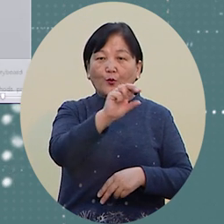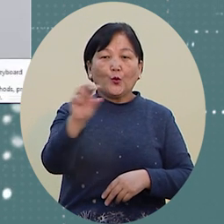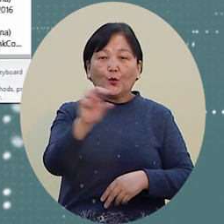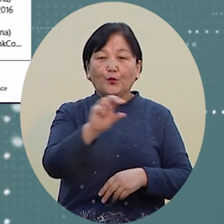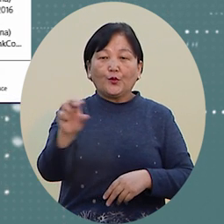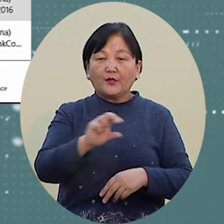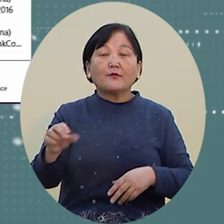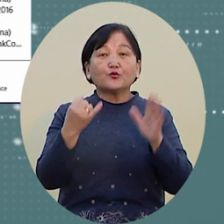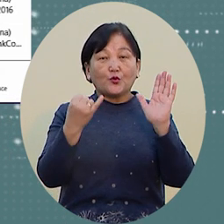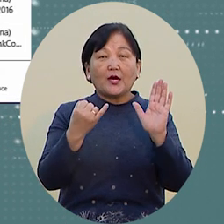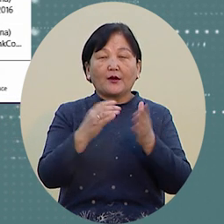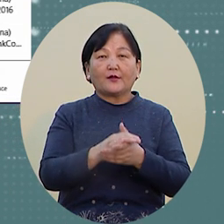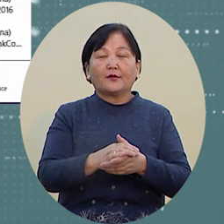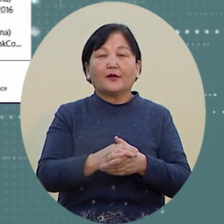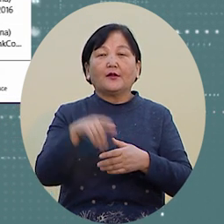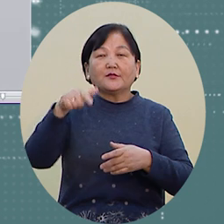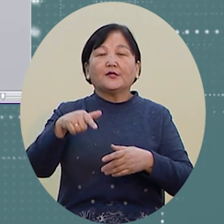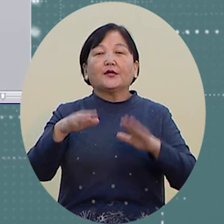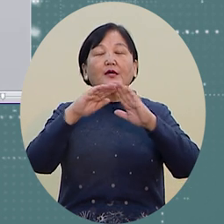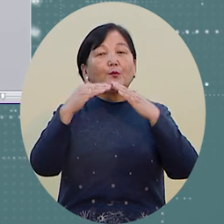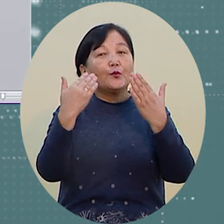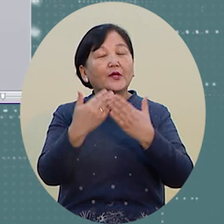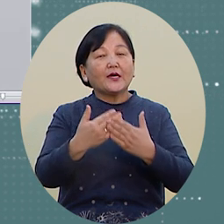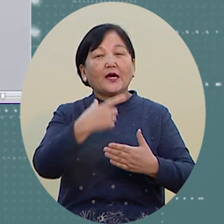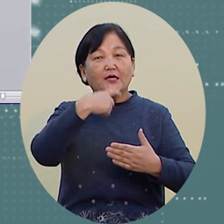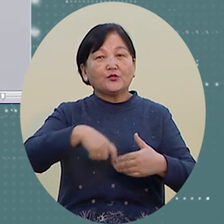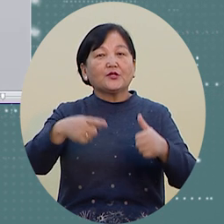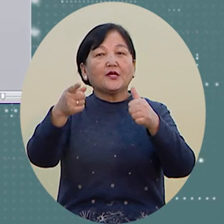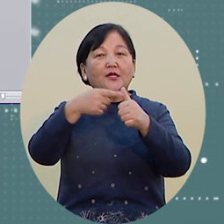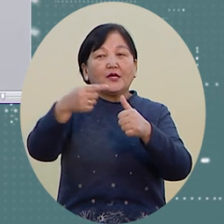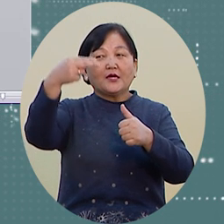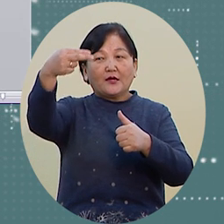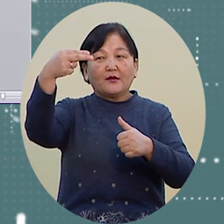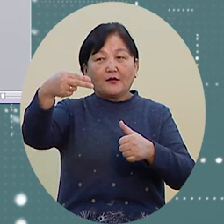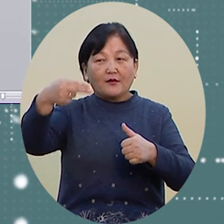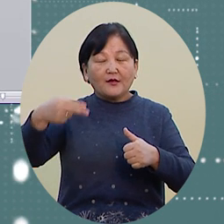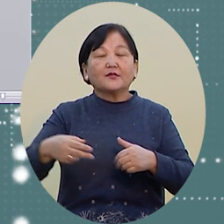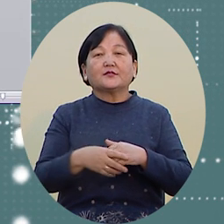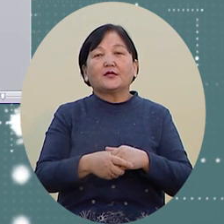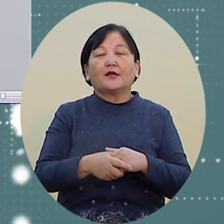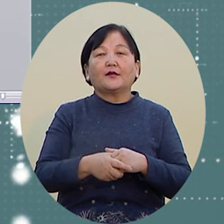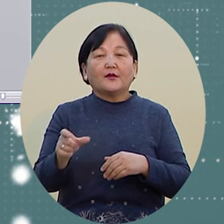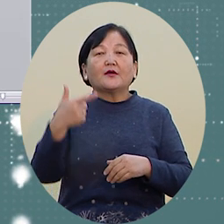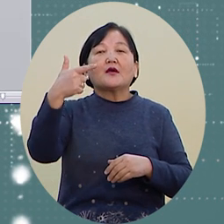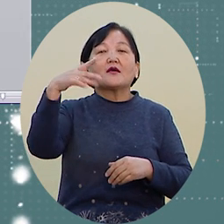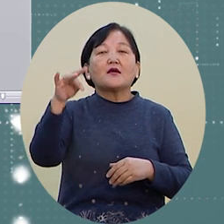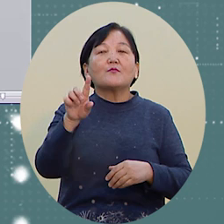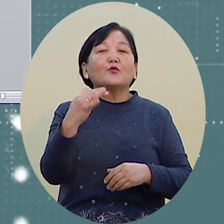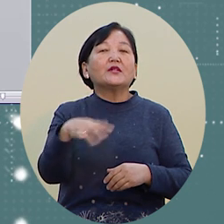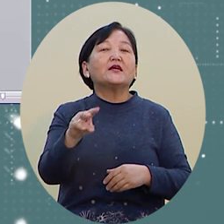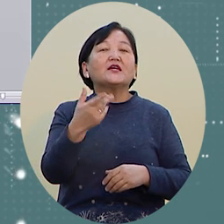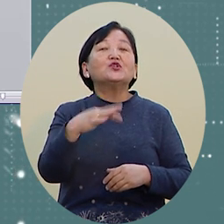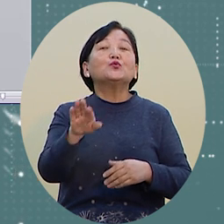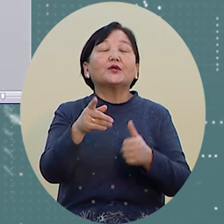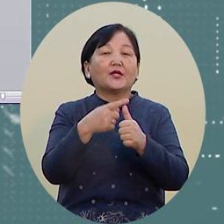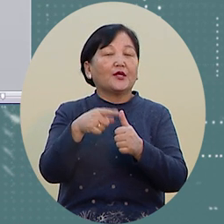гэр бүлийнхаа гишүүдийг бичиж оруулах юм байна. Тэгэхээр ихний толгойд нь бол гэр бүлийн гишүүд гэж бичнэ. За